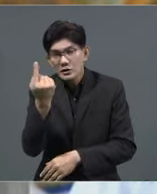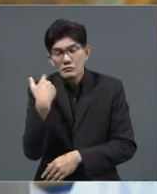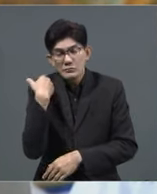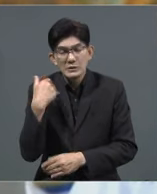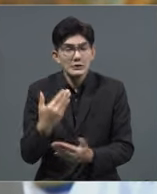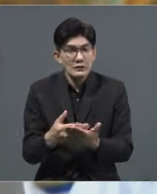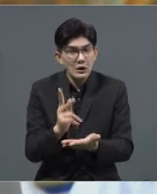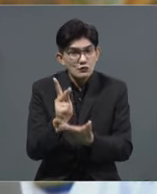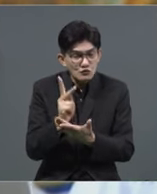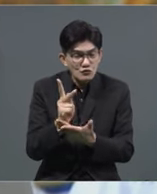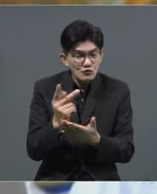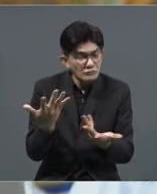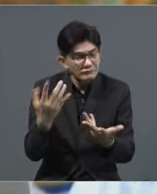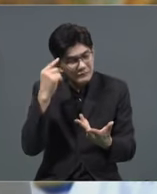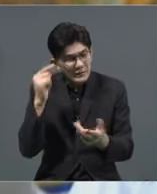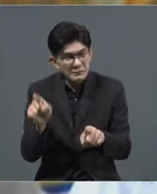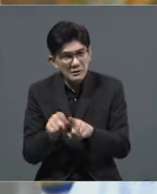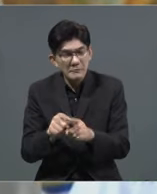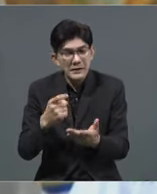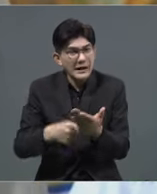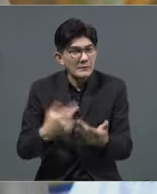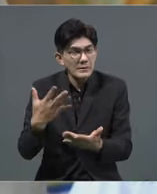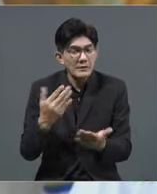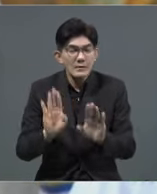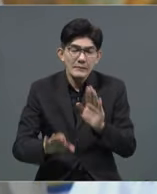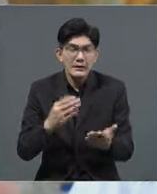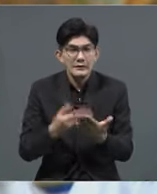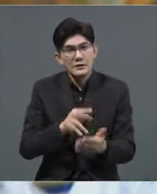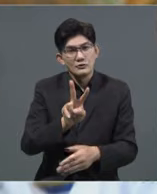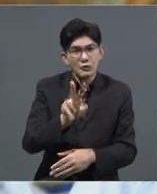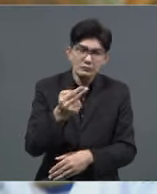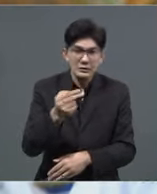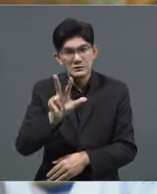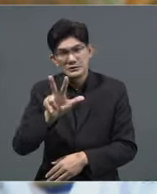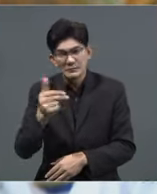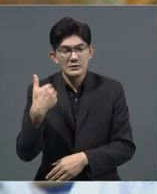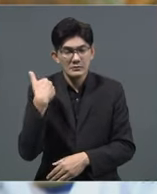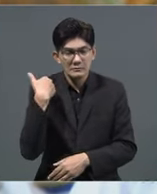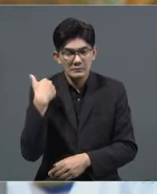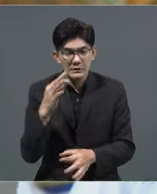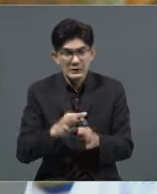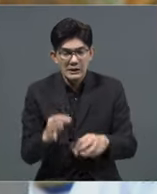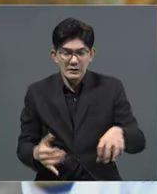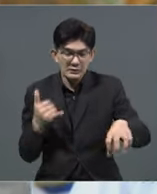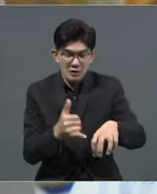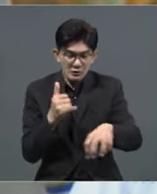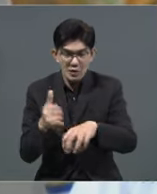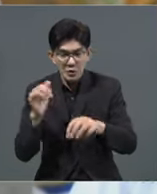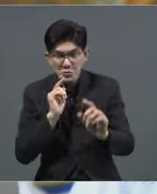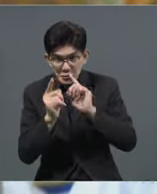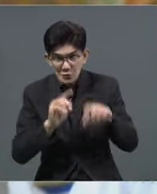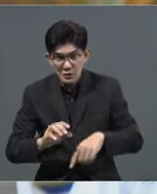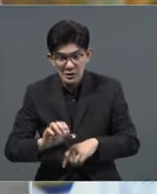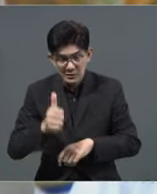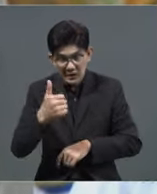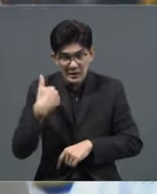องมีอะไรมาค้ำอีกประมาณ 10,000-20,000 นะครับอันนี้ก็เข้าไปคุยกับสาขาครับธนาคารของรัฐไม่ว่